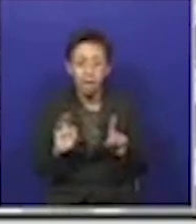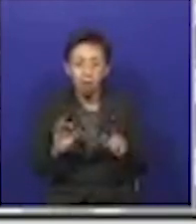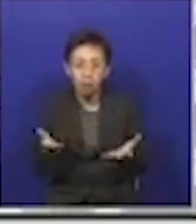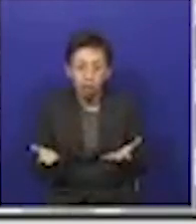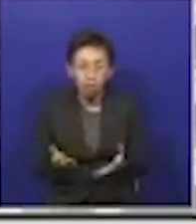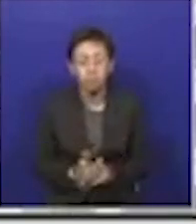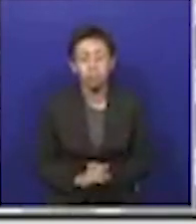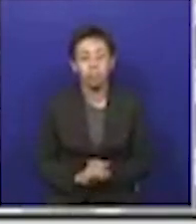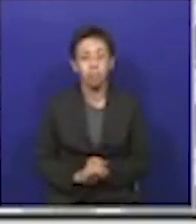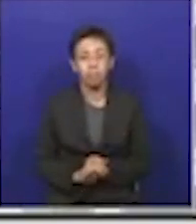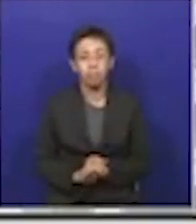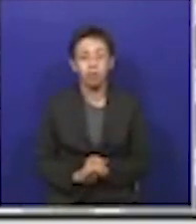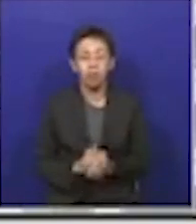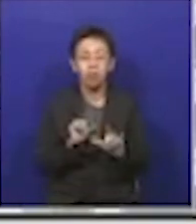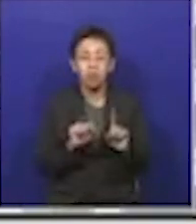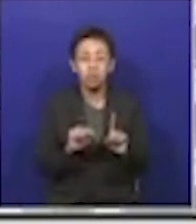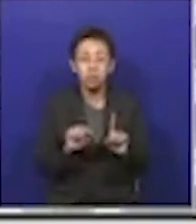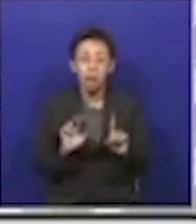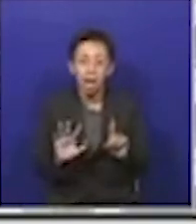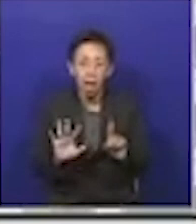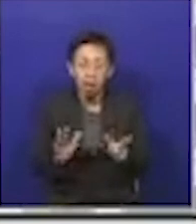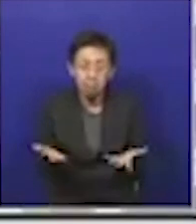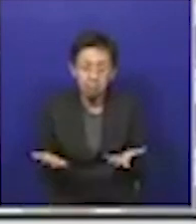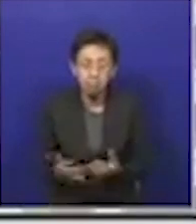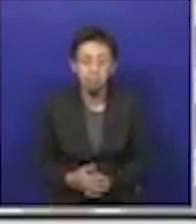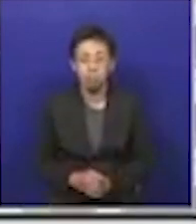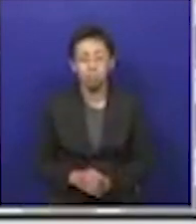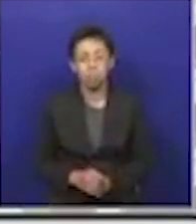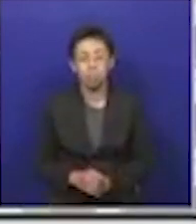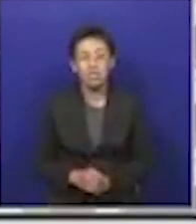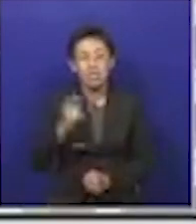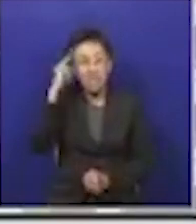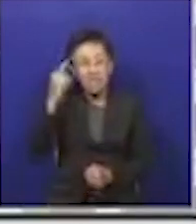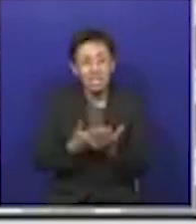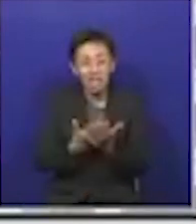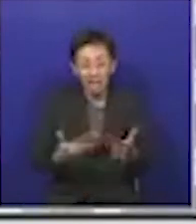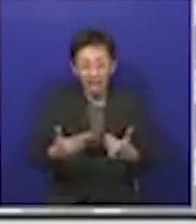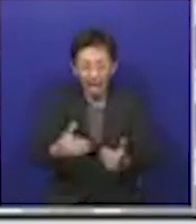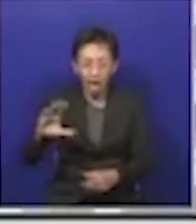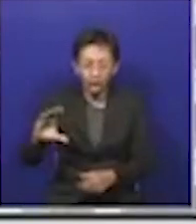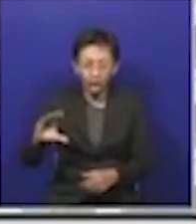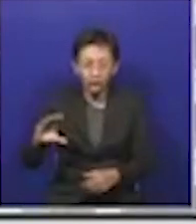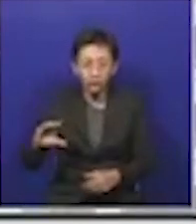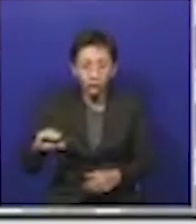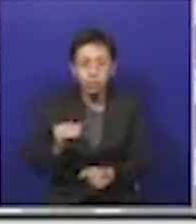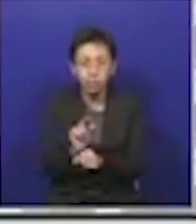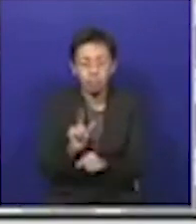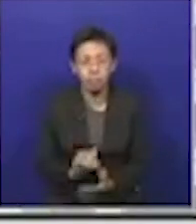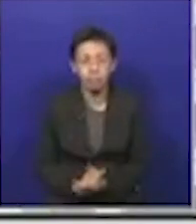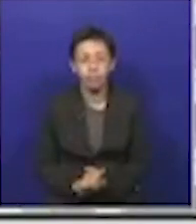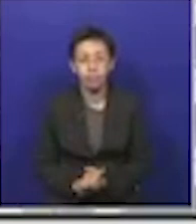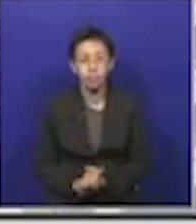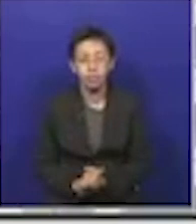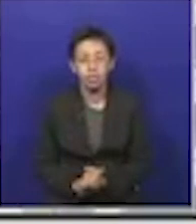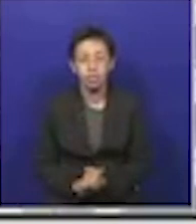ฮะเราเหลือ 1.5 ล่ะครับท่านว่าจะเกิดอะไรขึ้นฮะเรามาขอท่าน